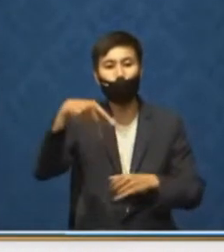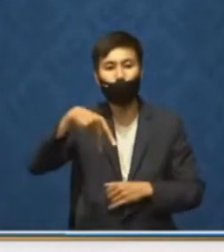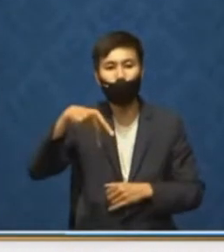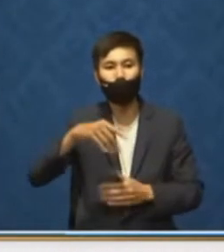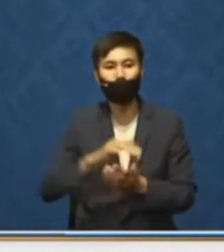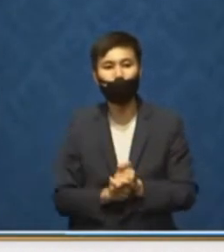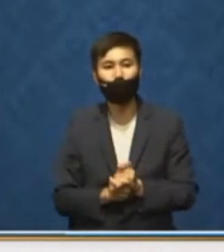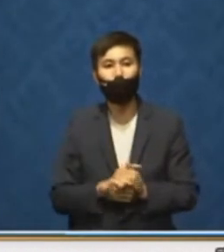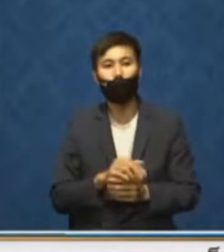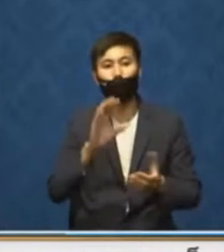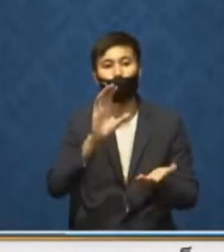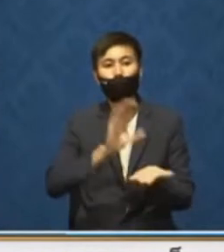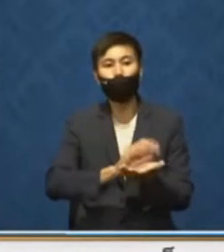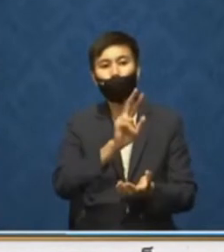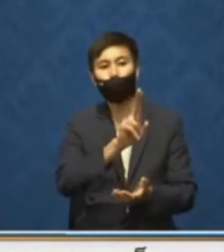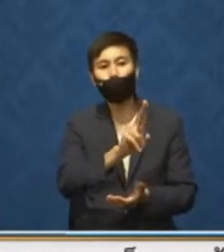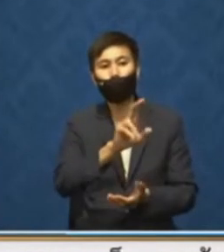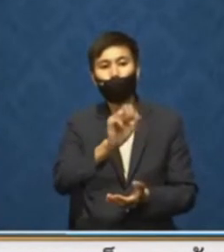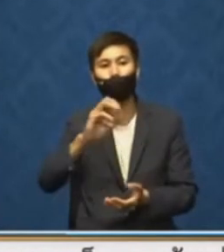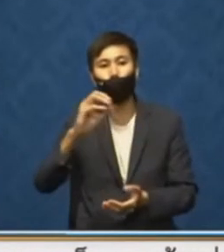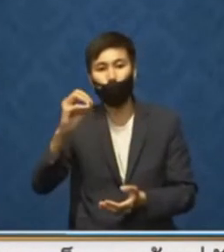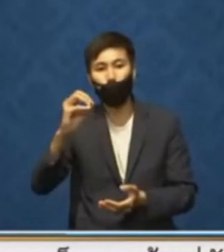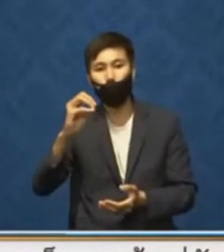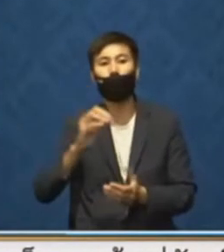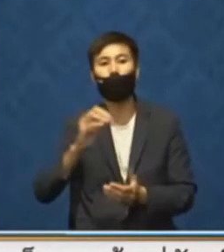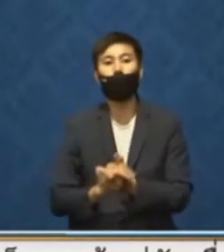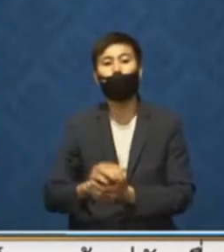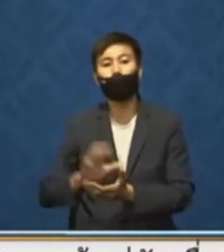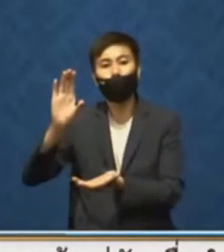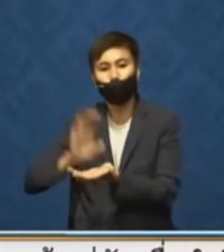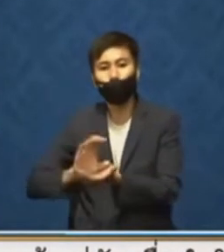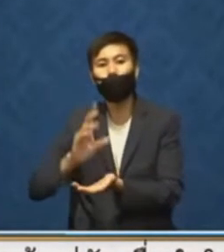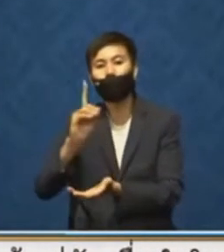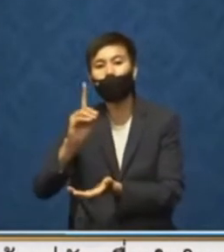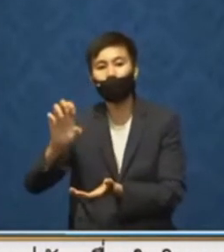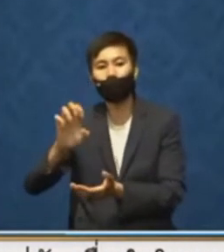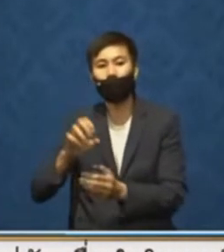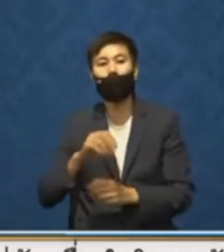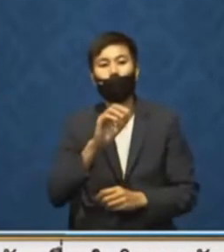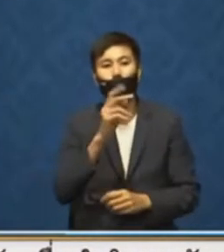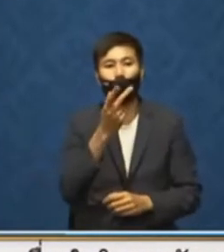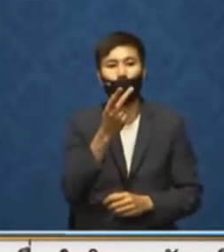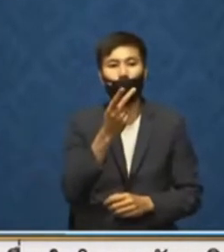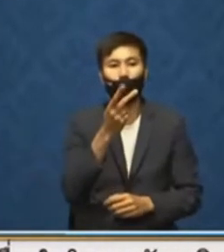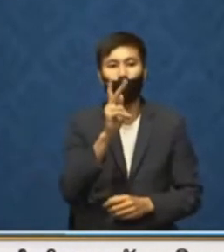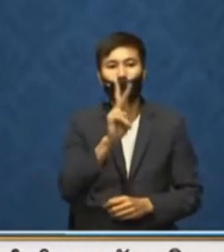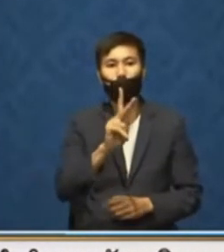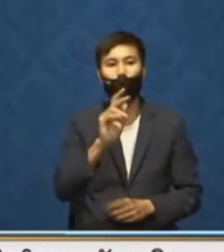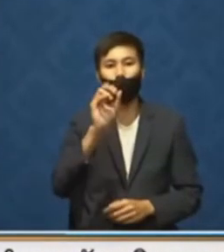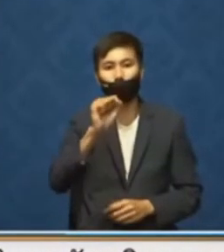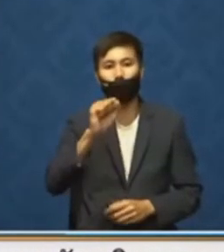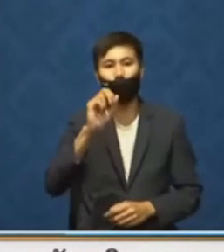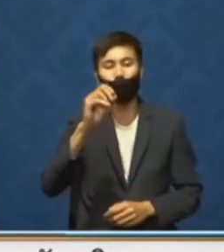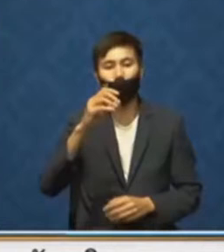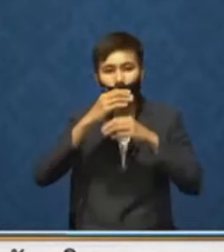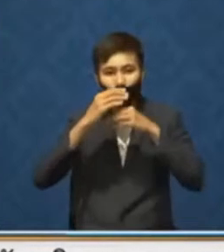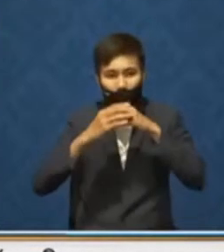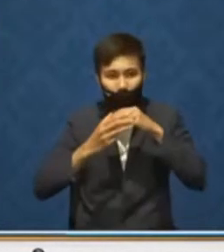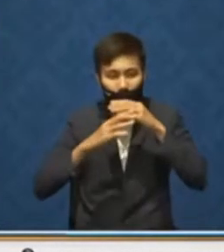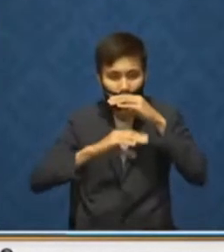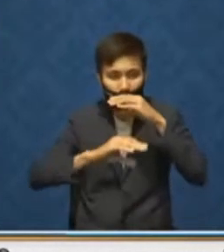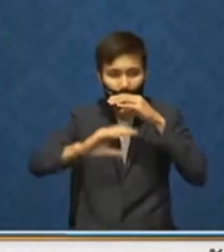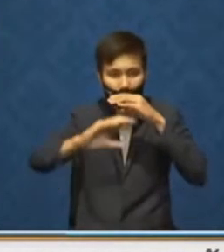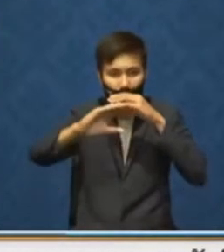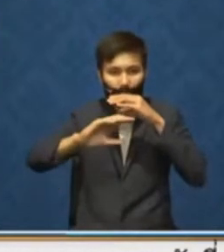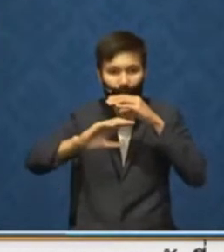กองทุนD Eโอ้โหไม่สบายเลยกสทช.จัดกำไรแบ่งออกมาให้ปีปีหนึ่งเธอมากและตรง